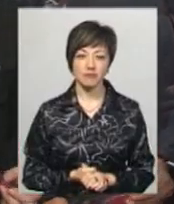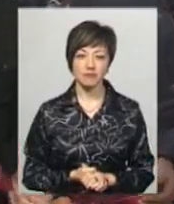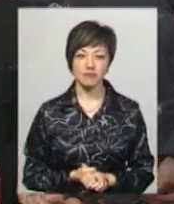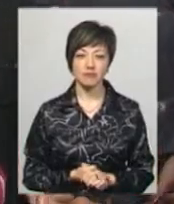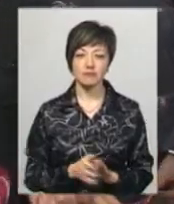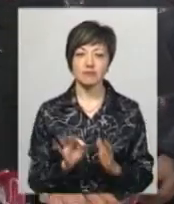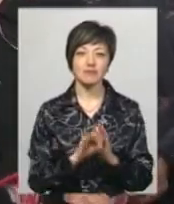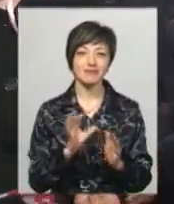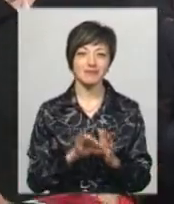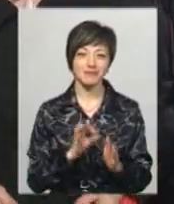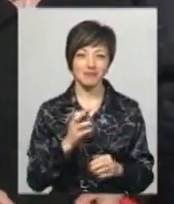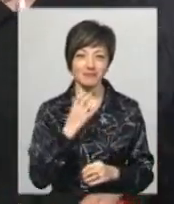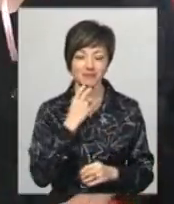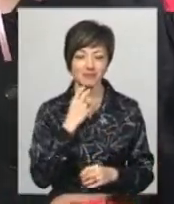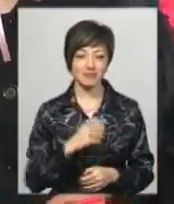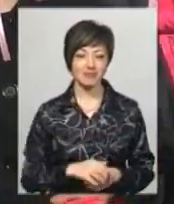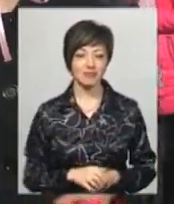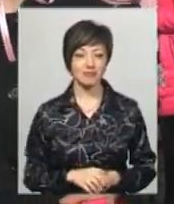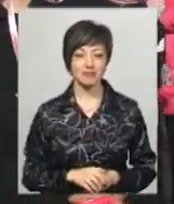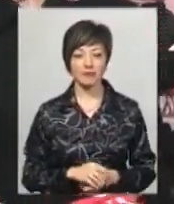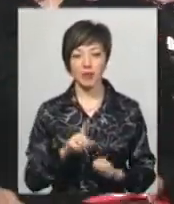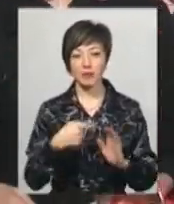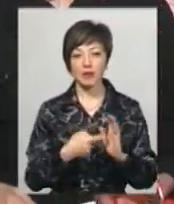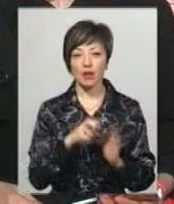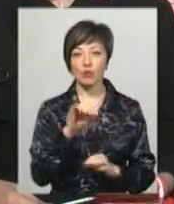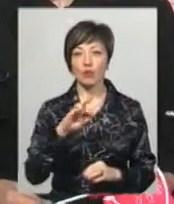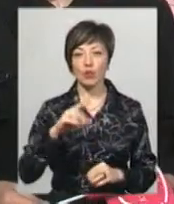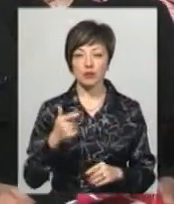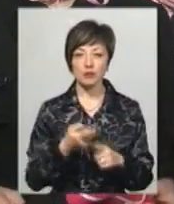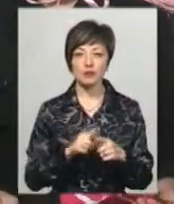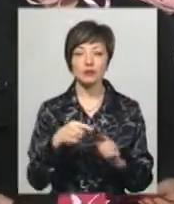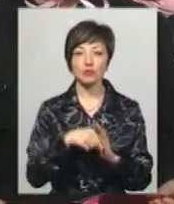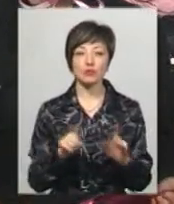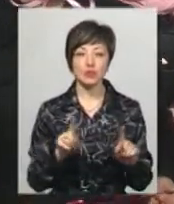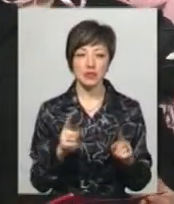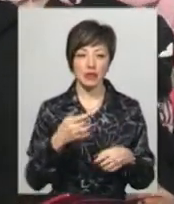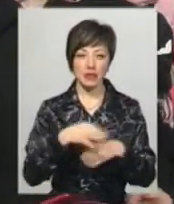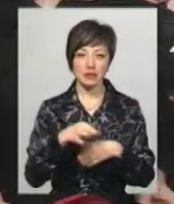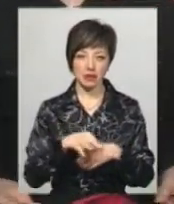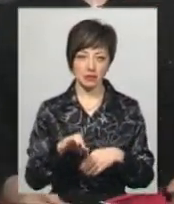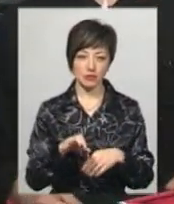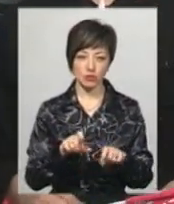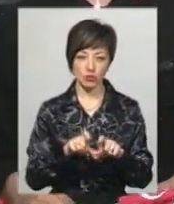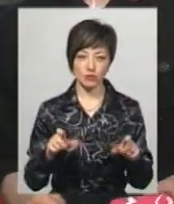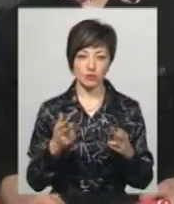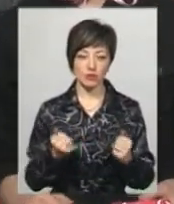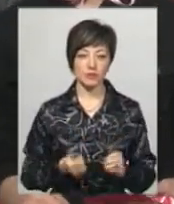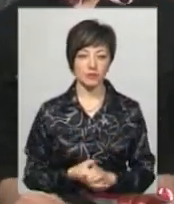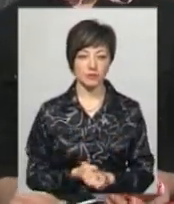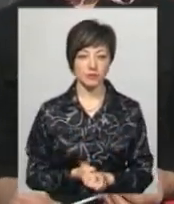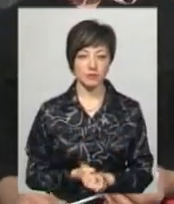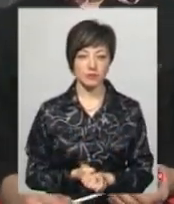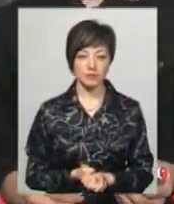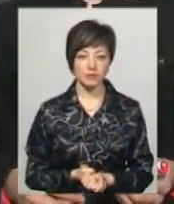Вітка сказала. Що за код? Яке питання? Булінг. Це насильство. Не можна розповідати.